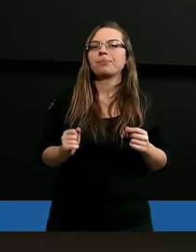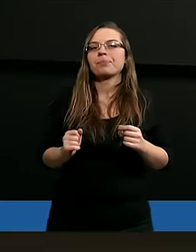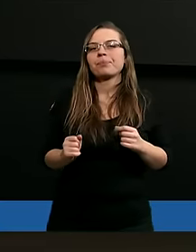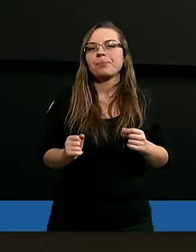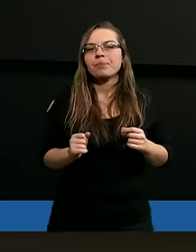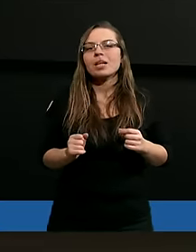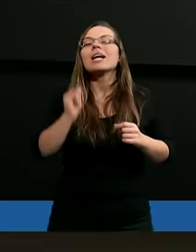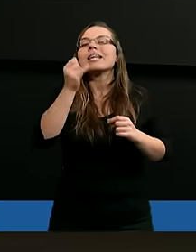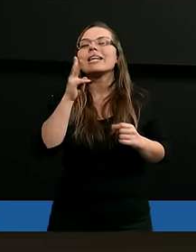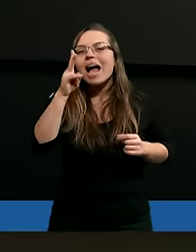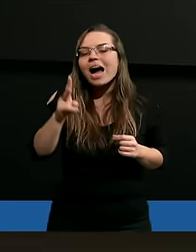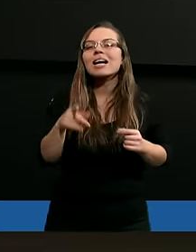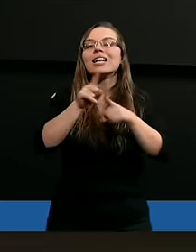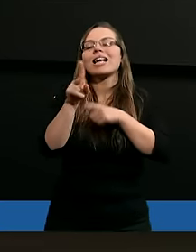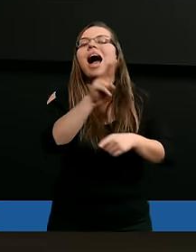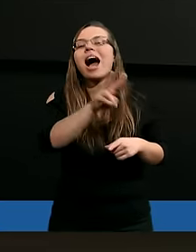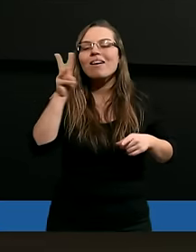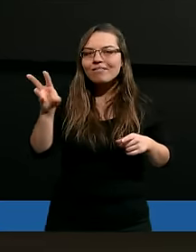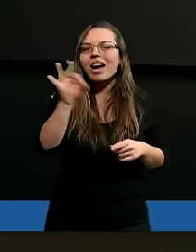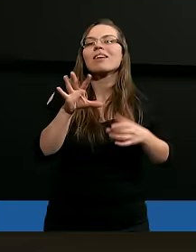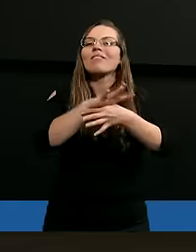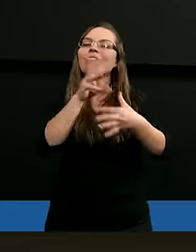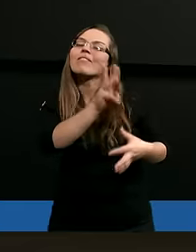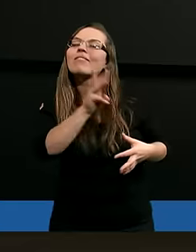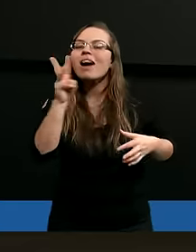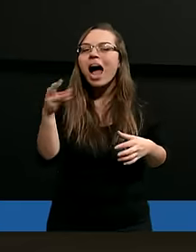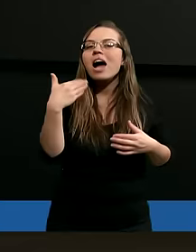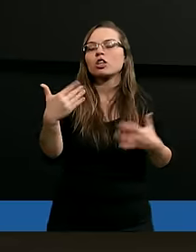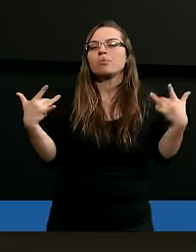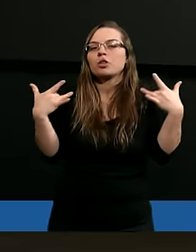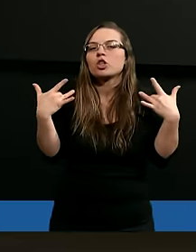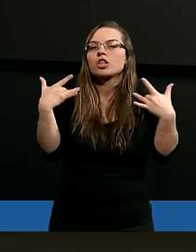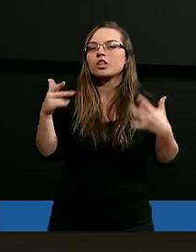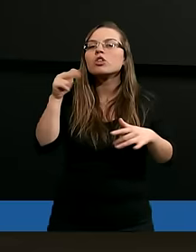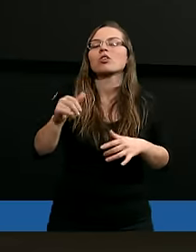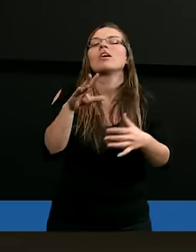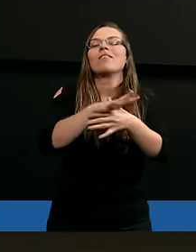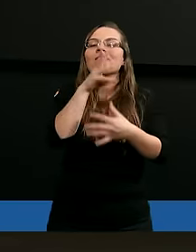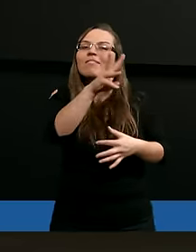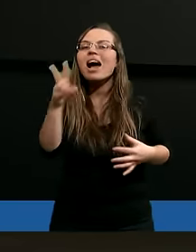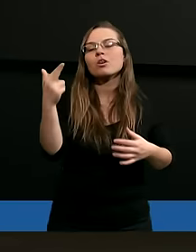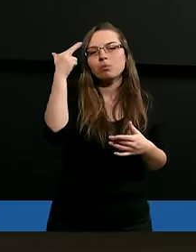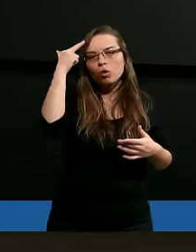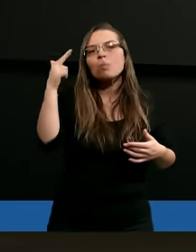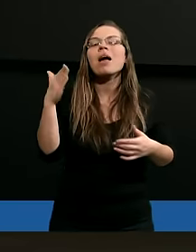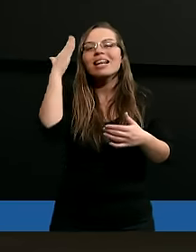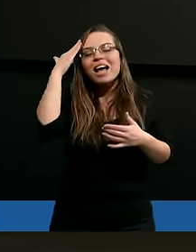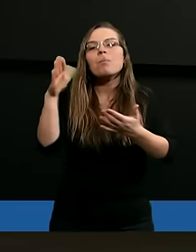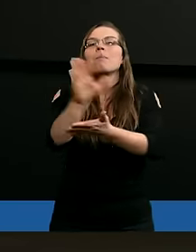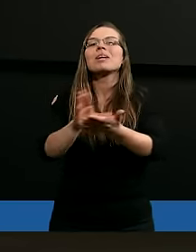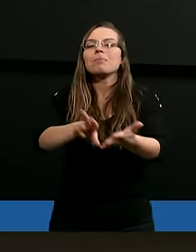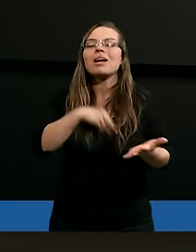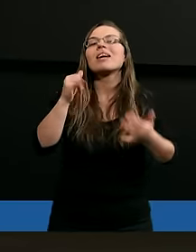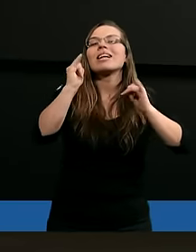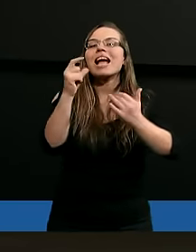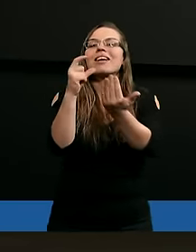Powiedzcie, jak dla was w waszym życiu albo w waszym zrozumieniu i znajomości Pisma